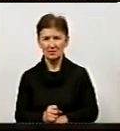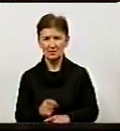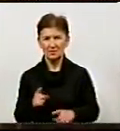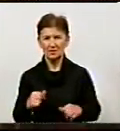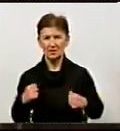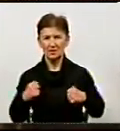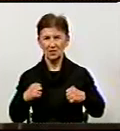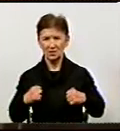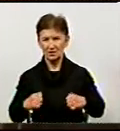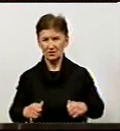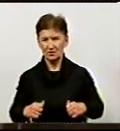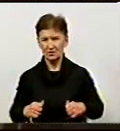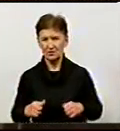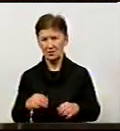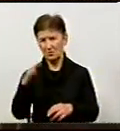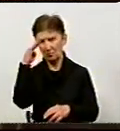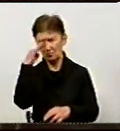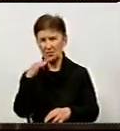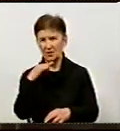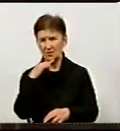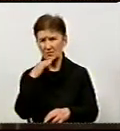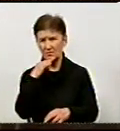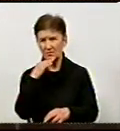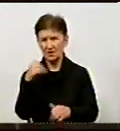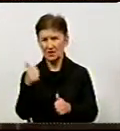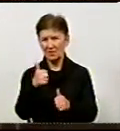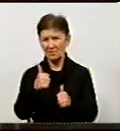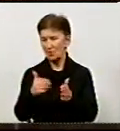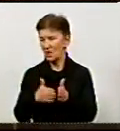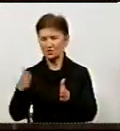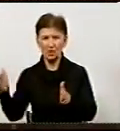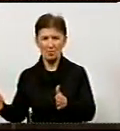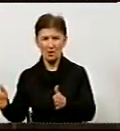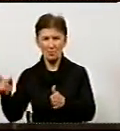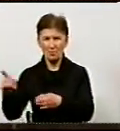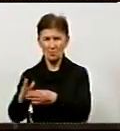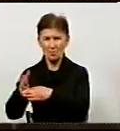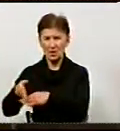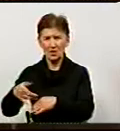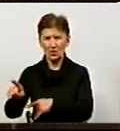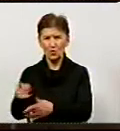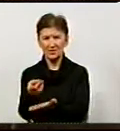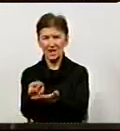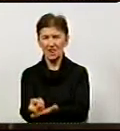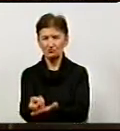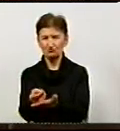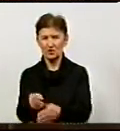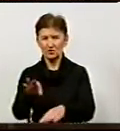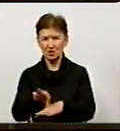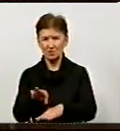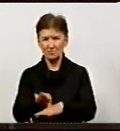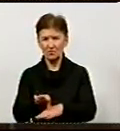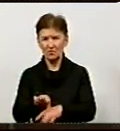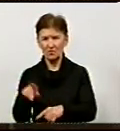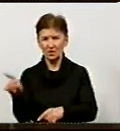Спокійні такі. У них є батько, в першому під'їзді живе. Він лежачий, хворий. Вони